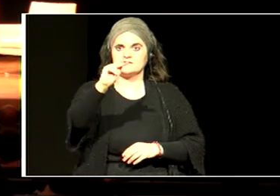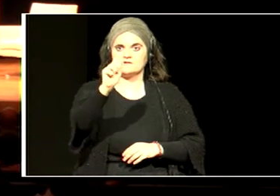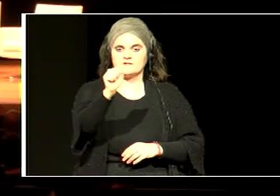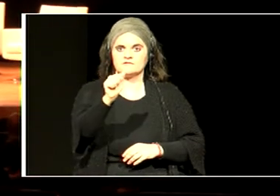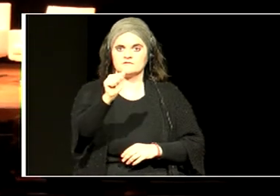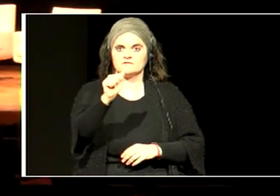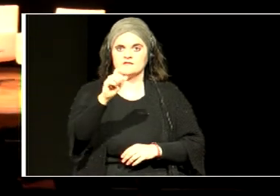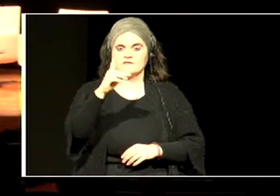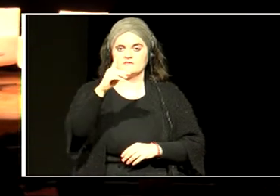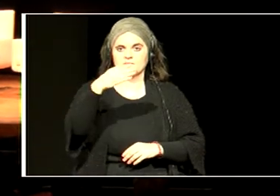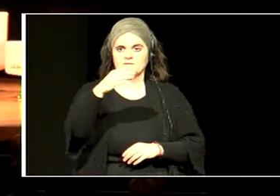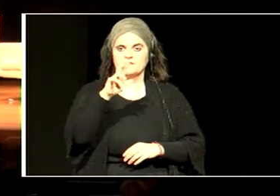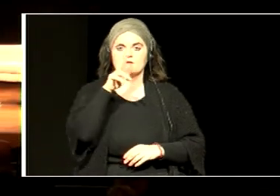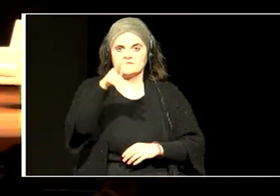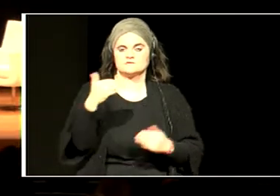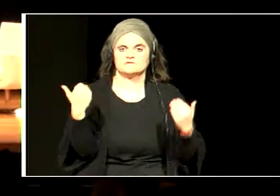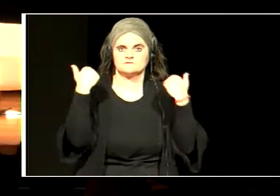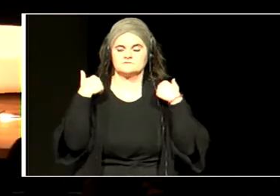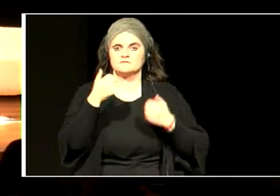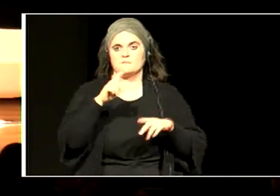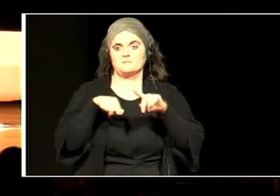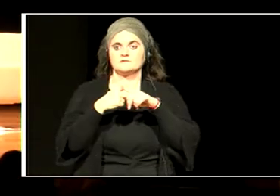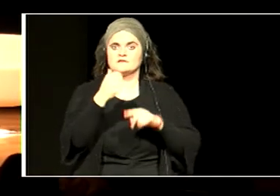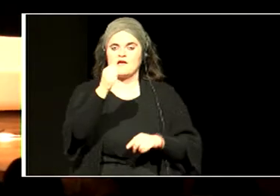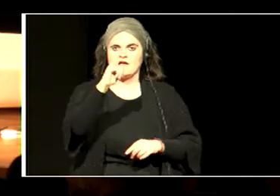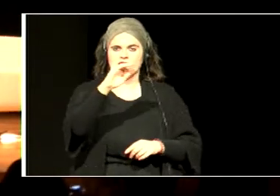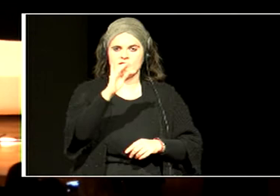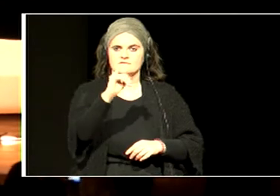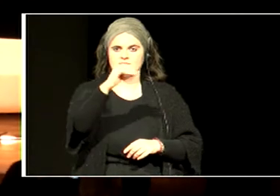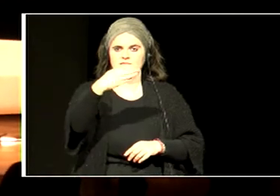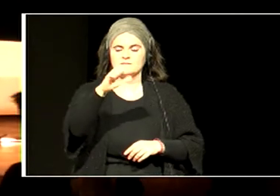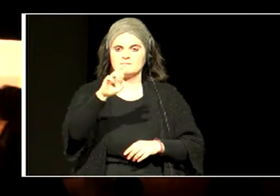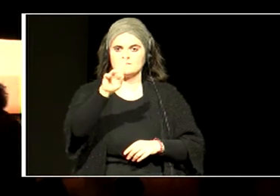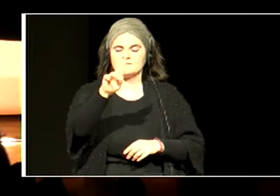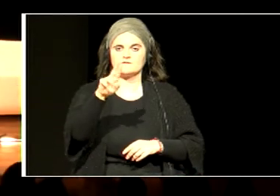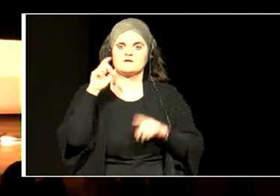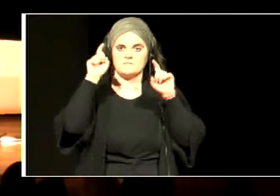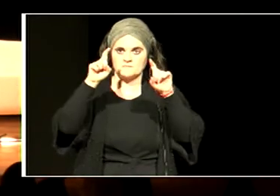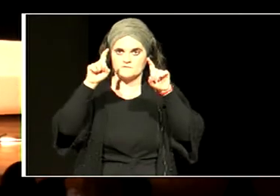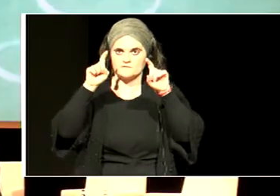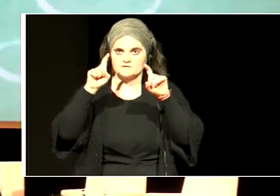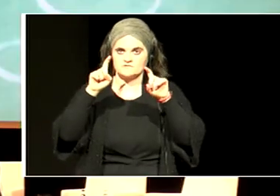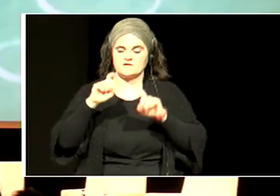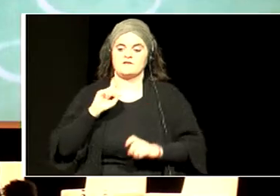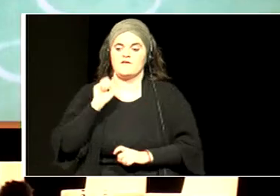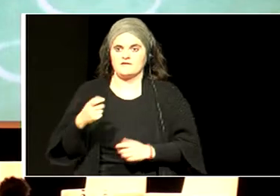DBH-ko elkarbizitza arduraduna eta Itziber Zeharreta Garai LH-ko irakaslea eta eskidetzako arduradun ohia